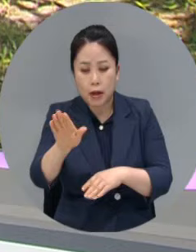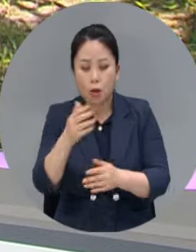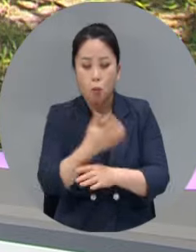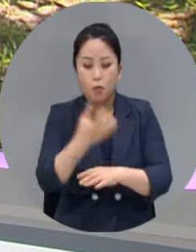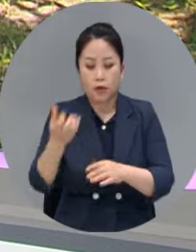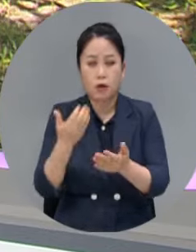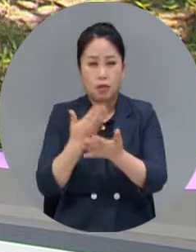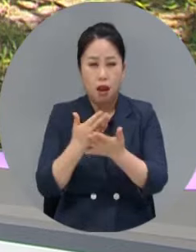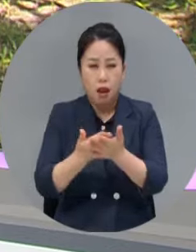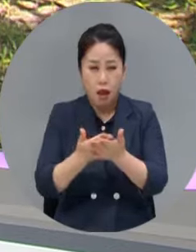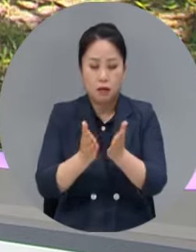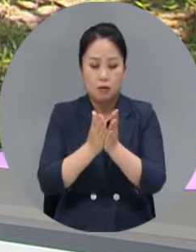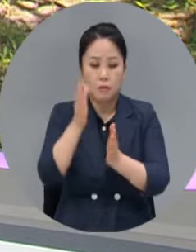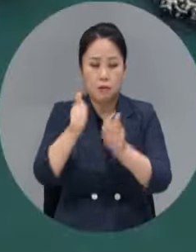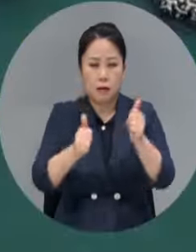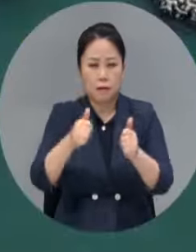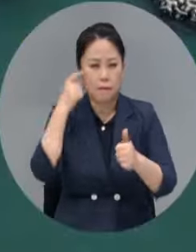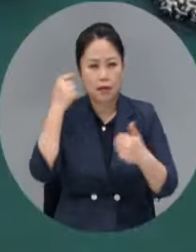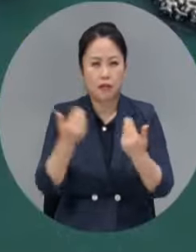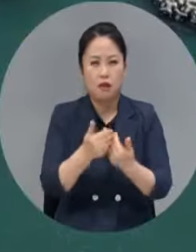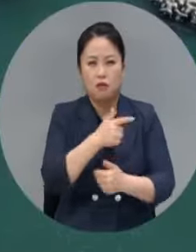보도입니다.